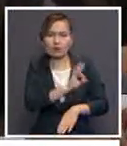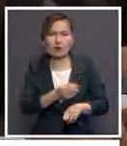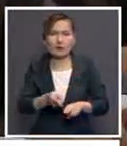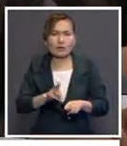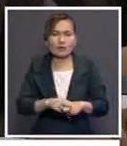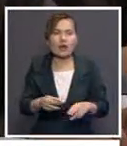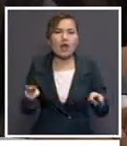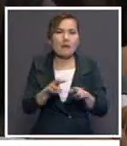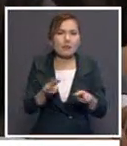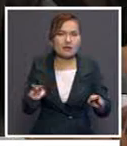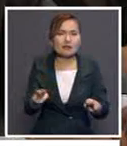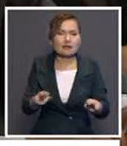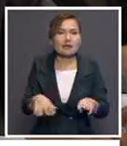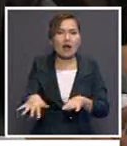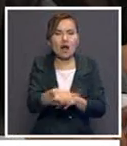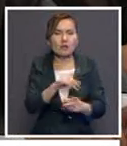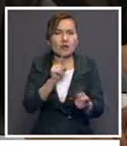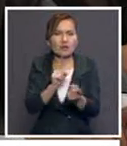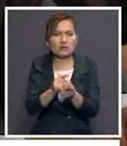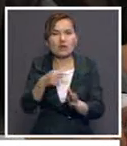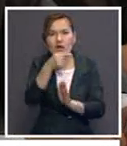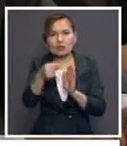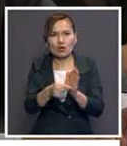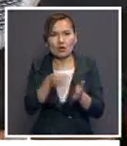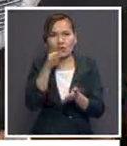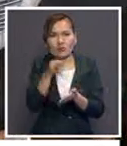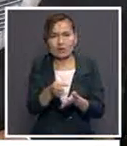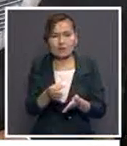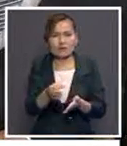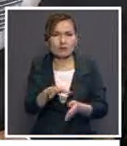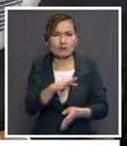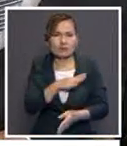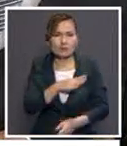халық қалаулысынан ойында жүрген сауалдарын қойып тұшымды жауап алды.